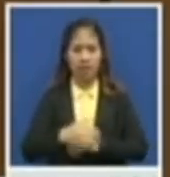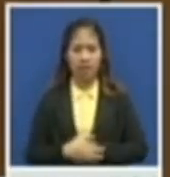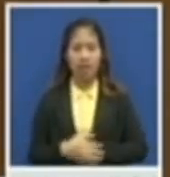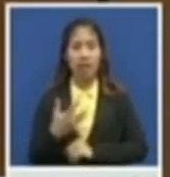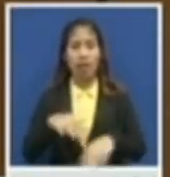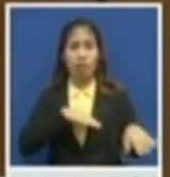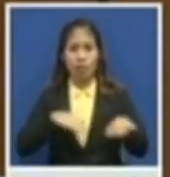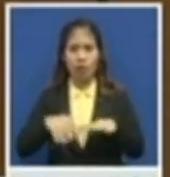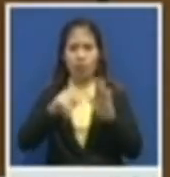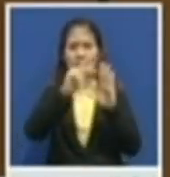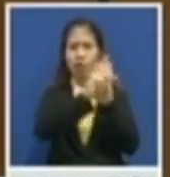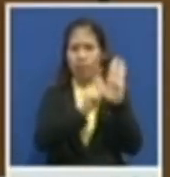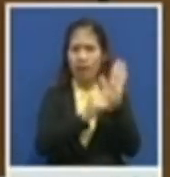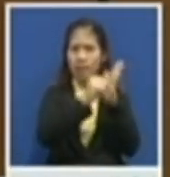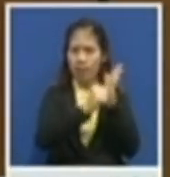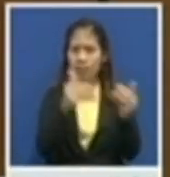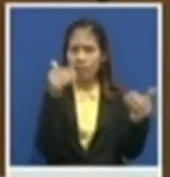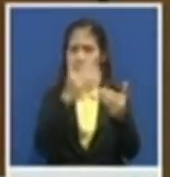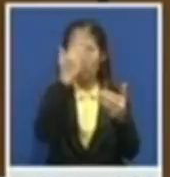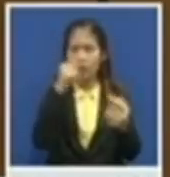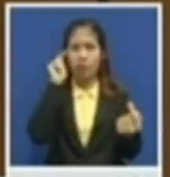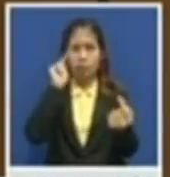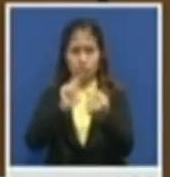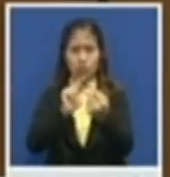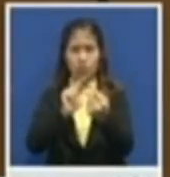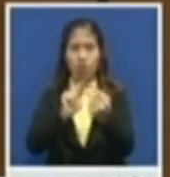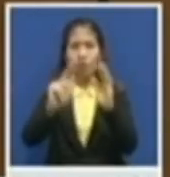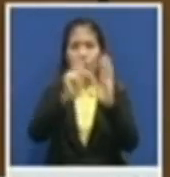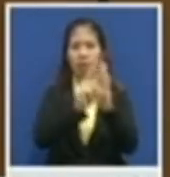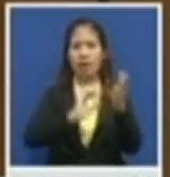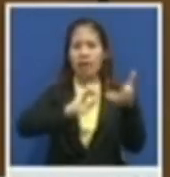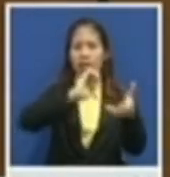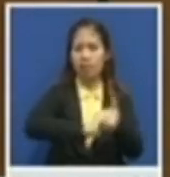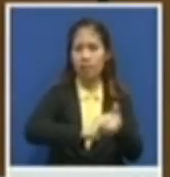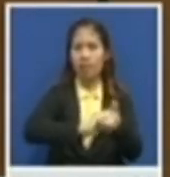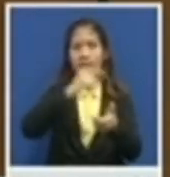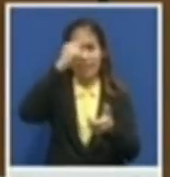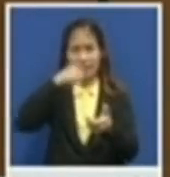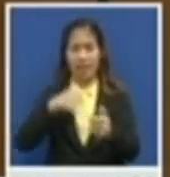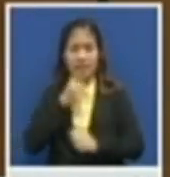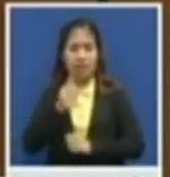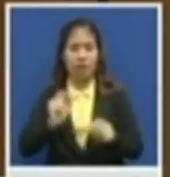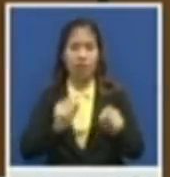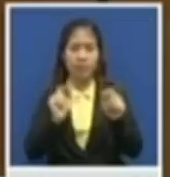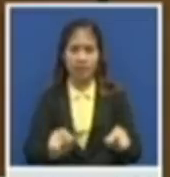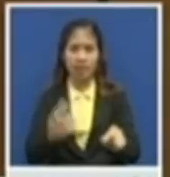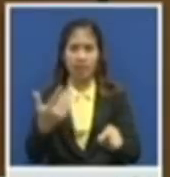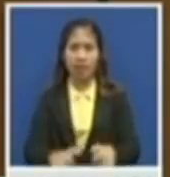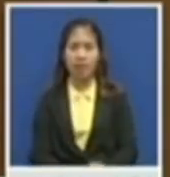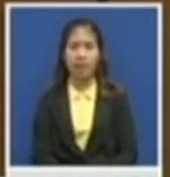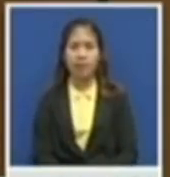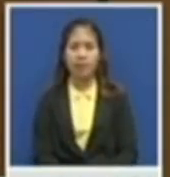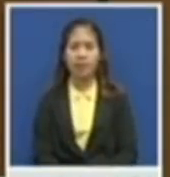แก่แล้วอยู่ดีทหารปิดล้อมหมู่บ้านท่านแล้วก็บังคับให้ทุกคนไปตรวจ DNA นะครับท่านจะรู้สึกยังไงนั่นคือสิ่งที่เกิดขึ้นใน3จังหวัดหลังจ